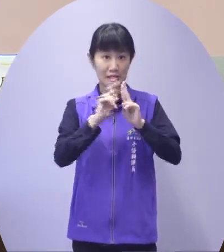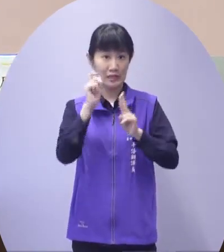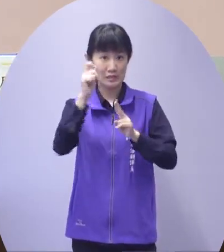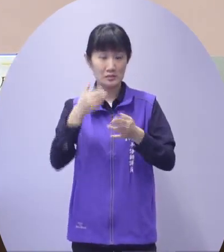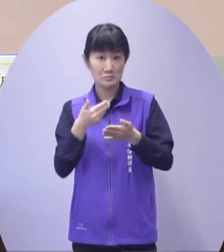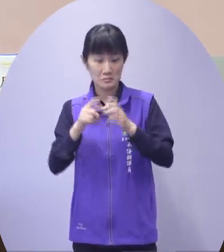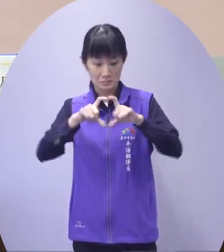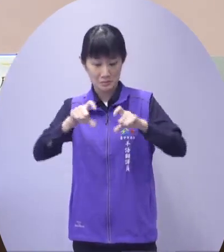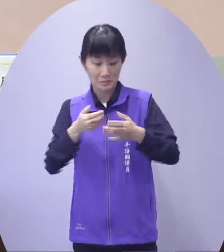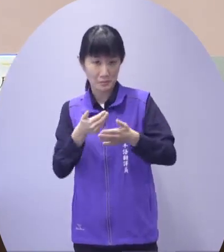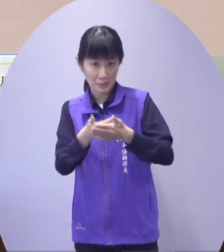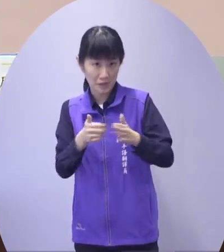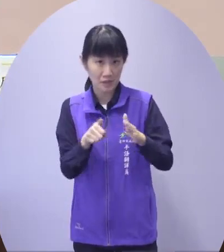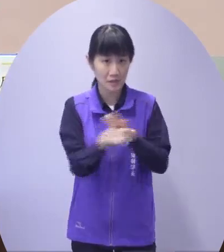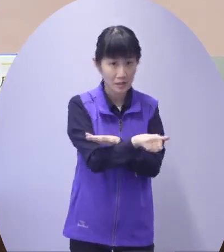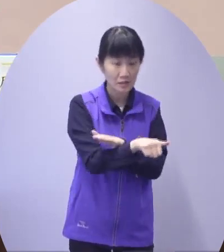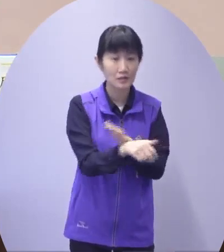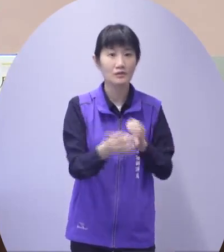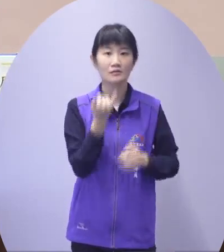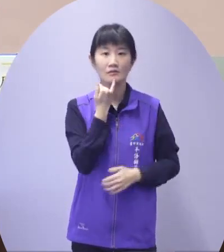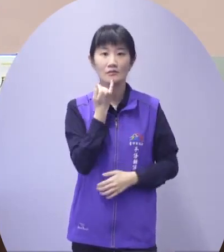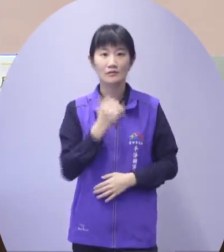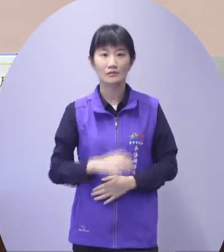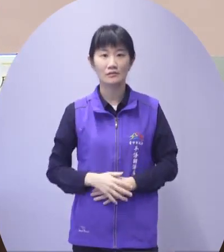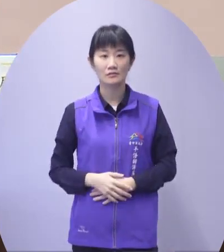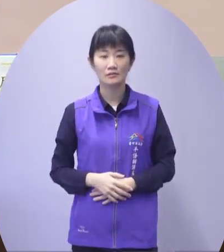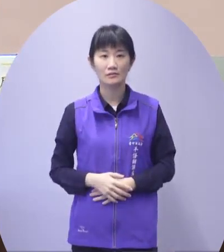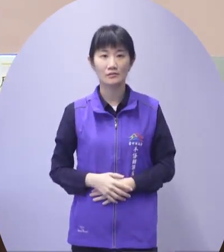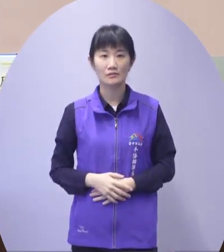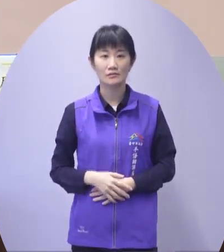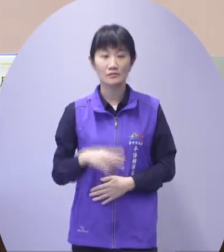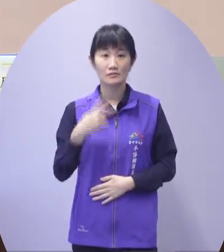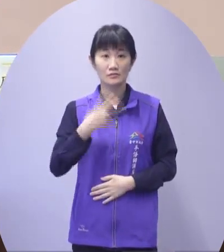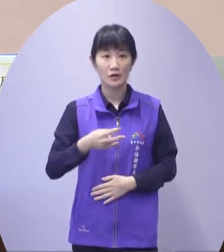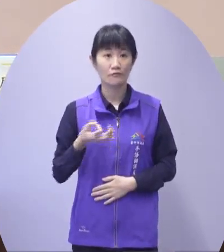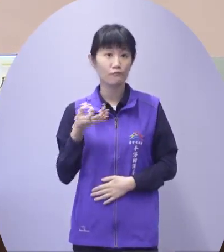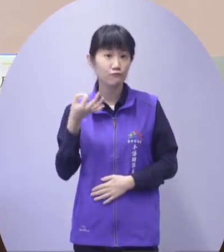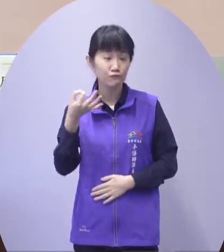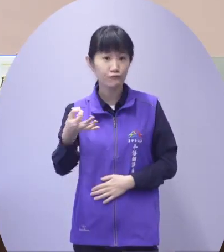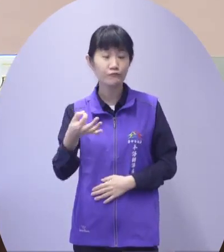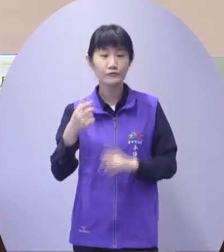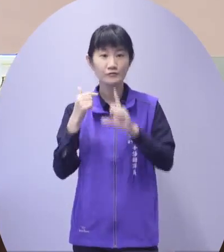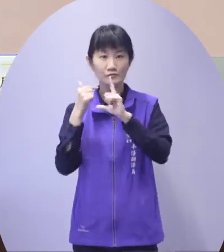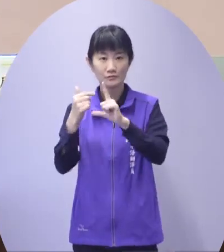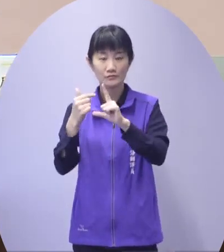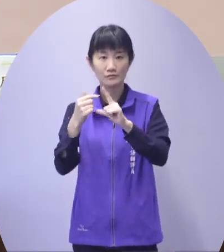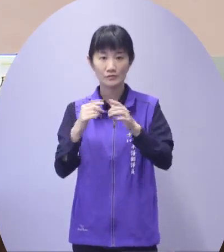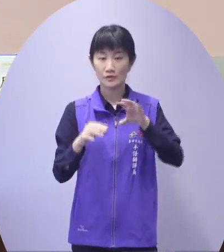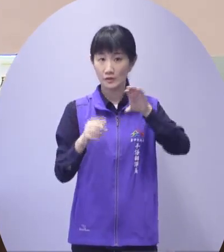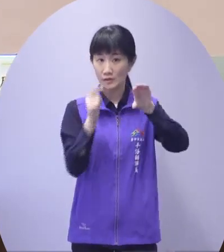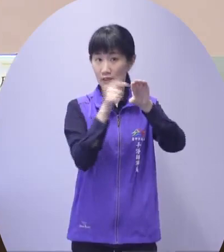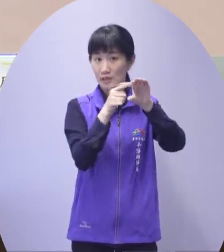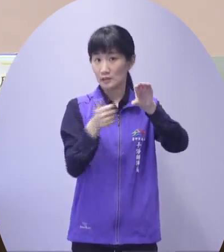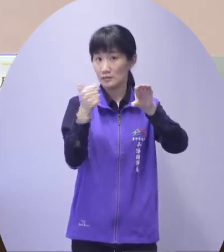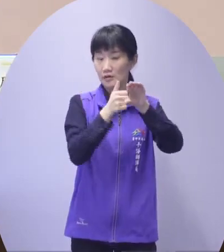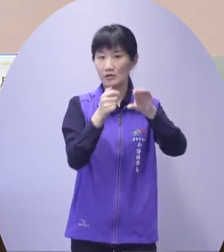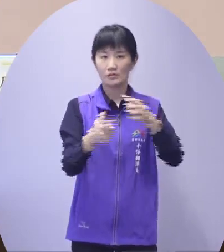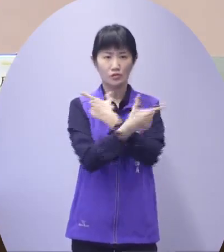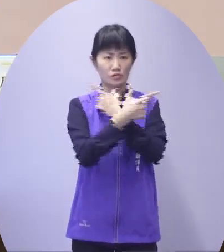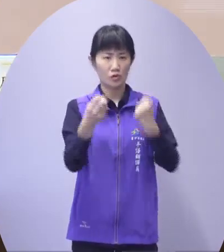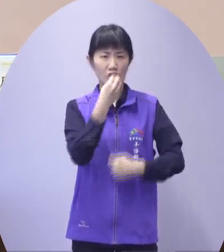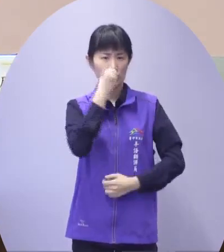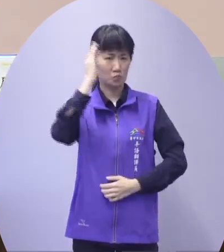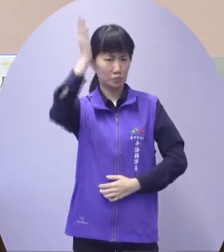啊，必须携带电子票证。另外呢，付费区内还有车厢上都不可以饮